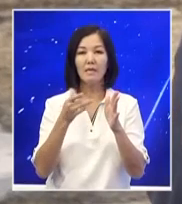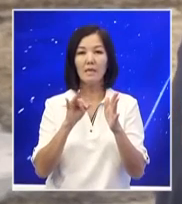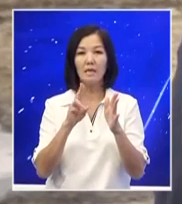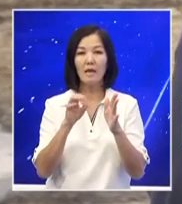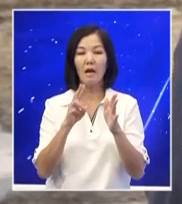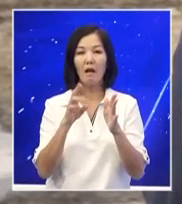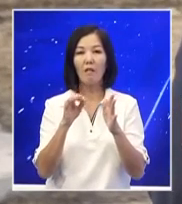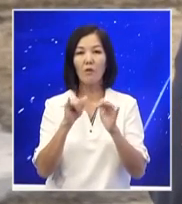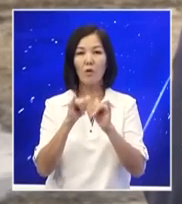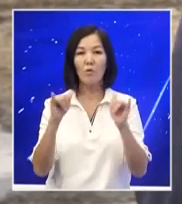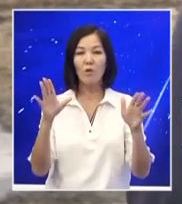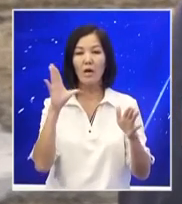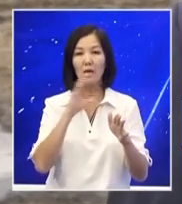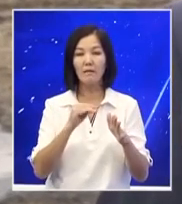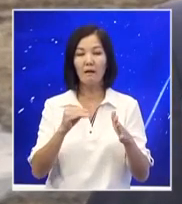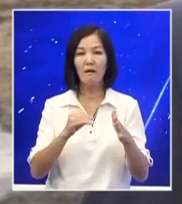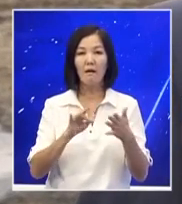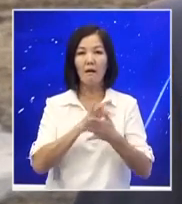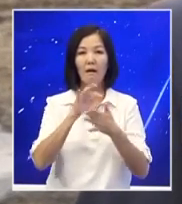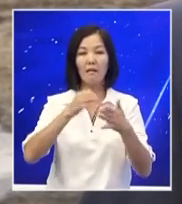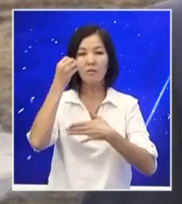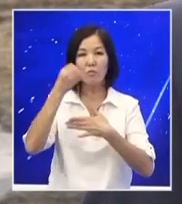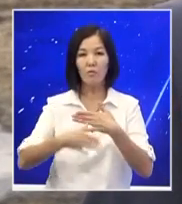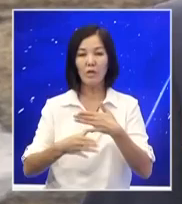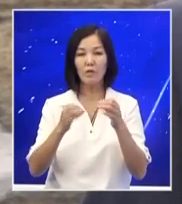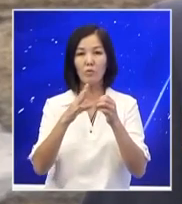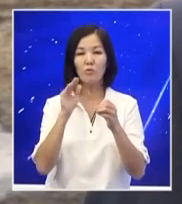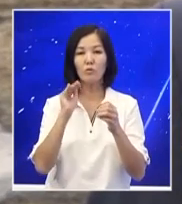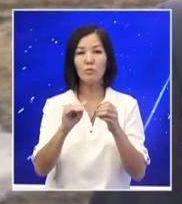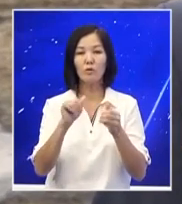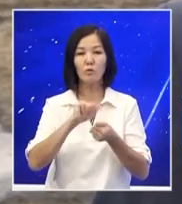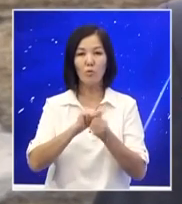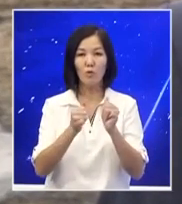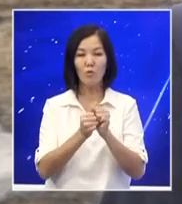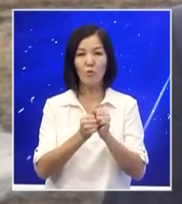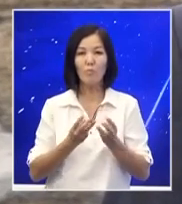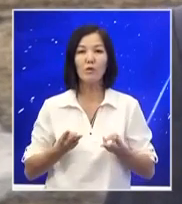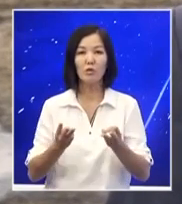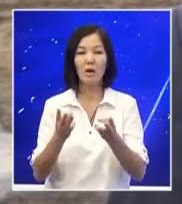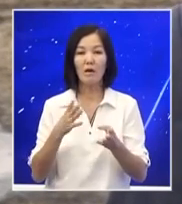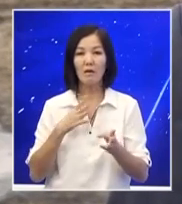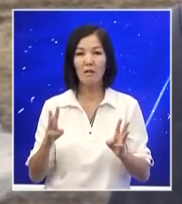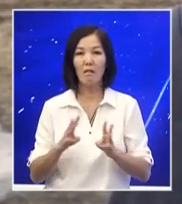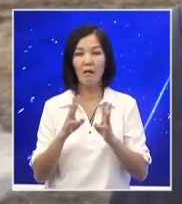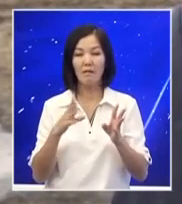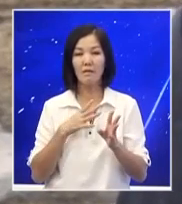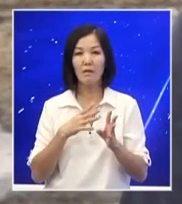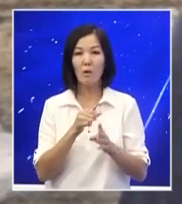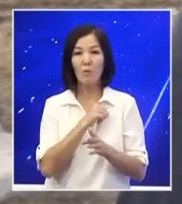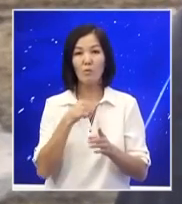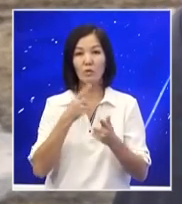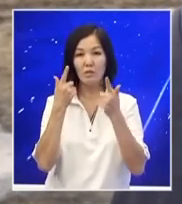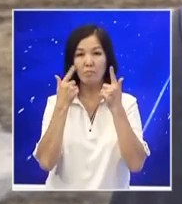жерде қаланың орталығында тұр 13 мың тонна көмір жағылатын. Оның бәрі өзіңізге белгілі,